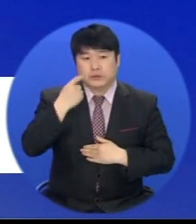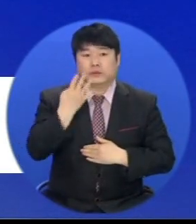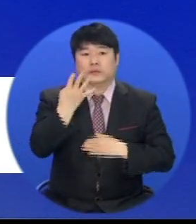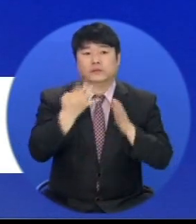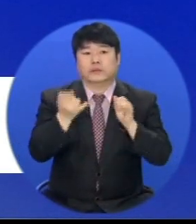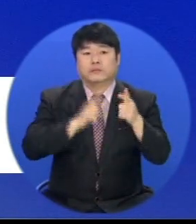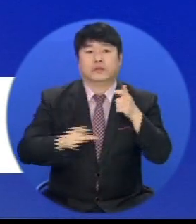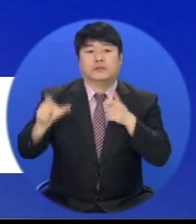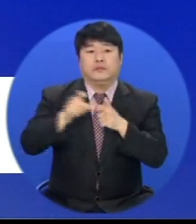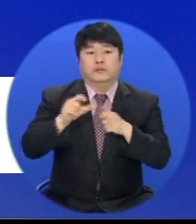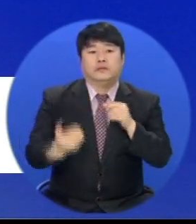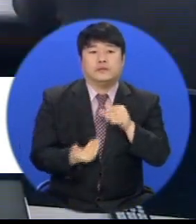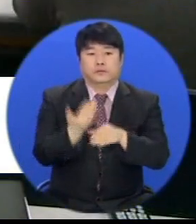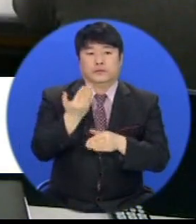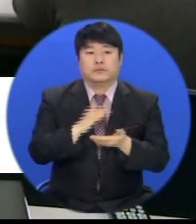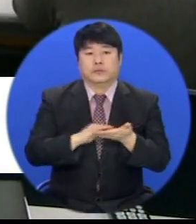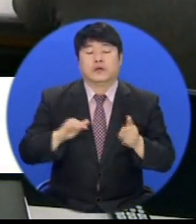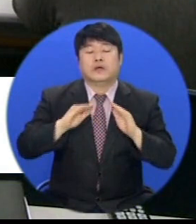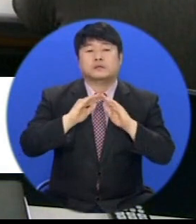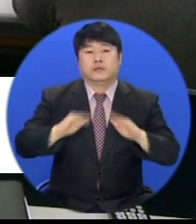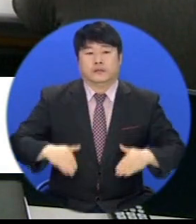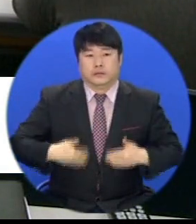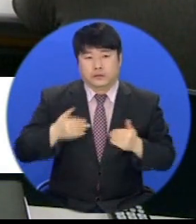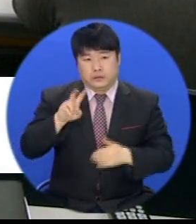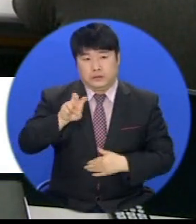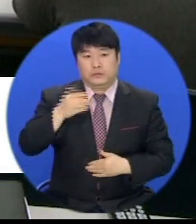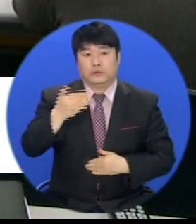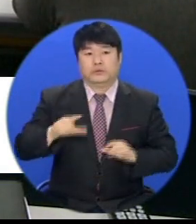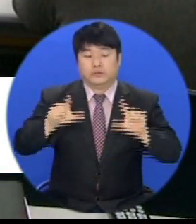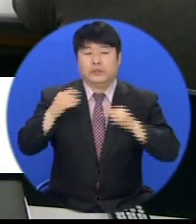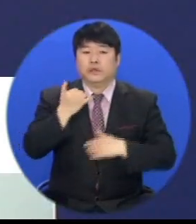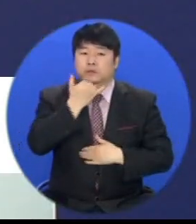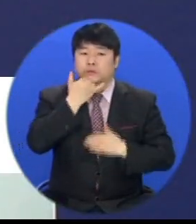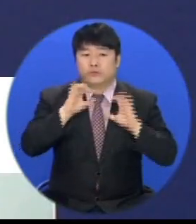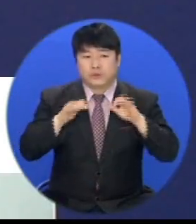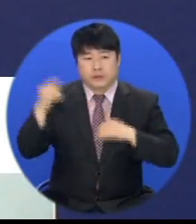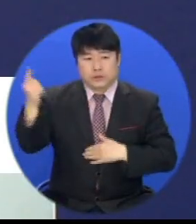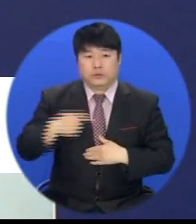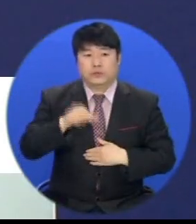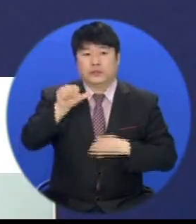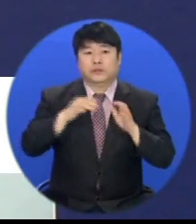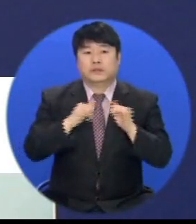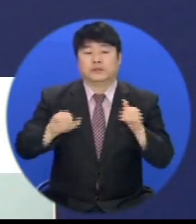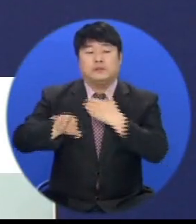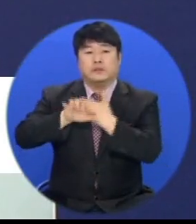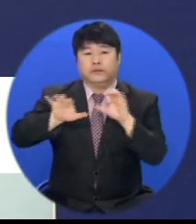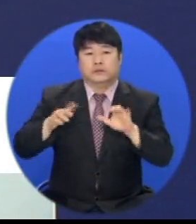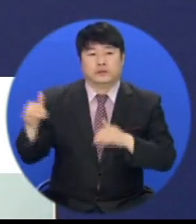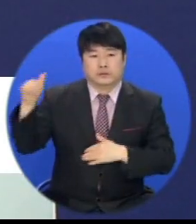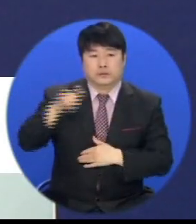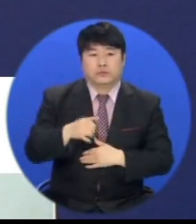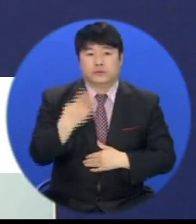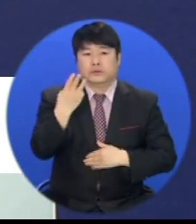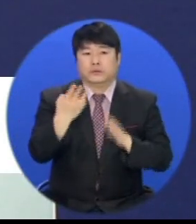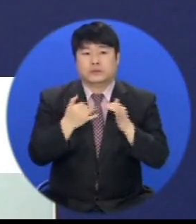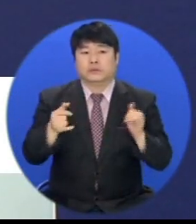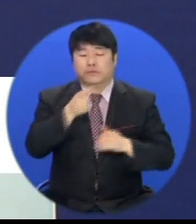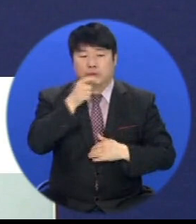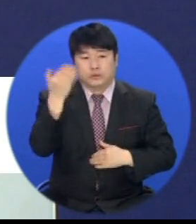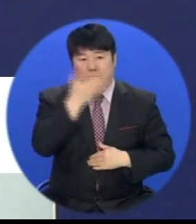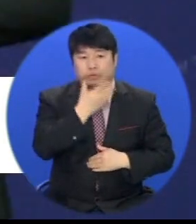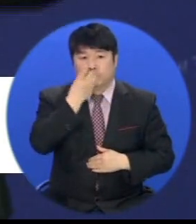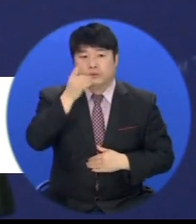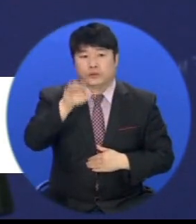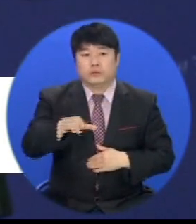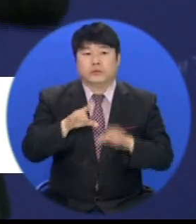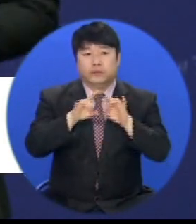추가로 발생했습니다. 전라남도는 지난 29일 영국에서 들어온 A씨 등 해외 입국자 3명이 여수와